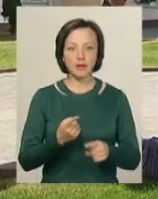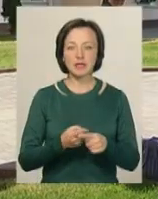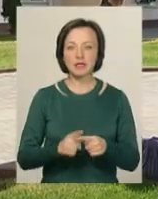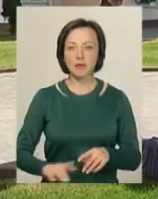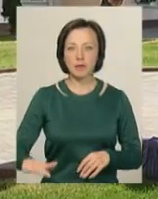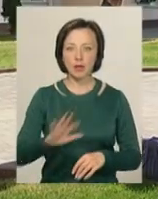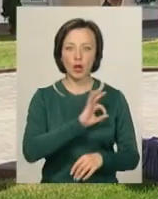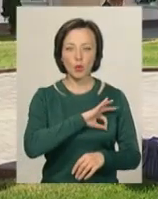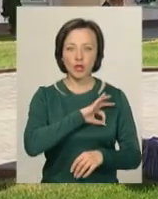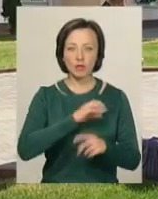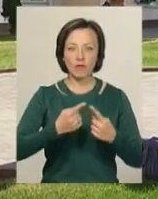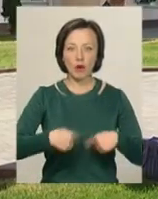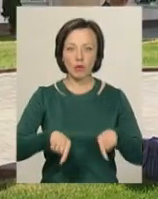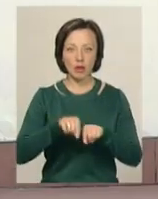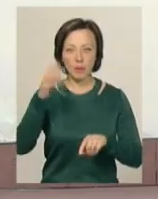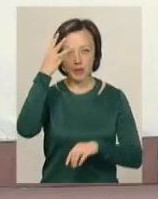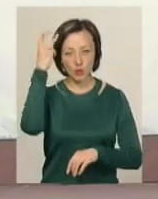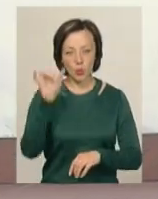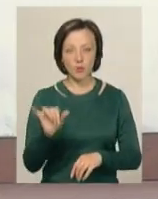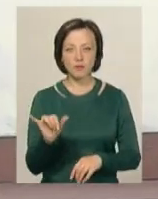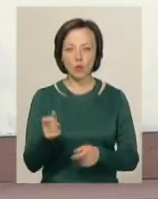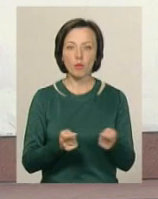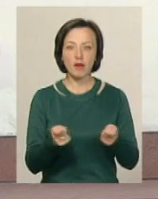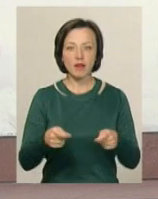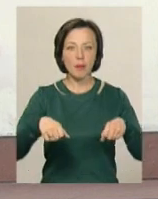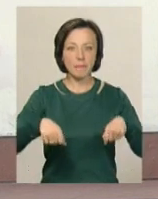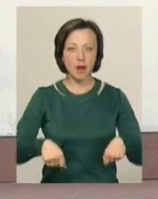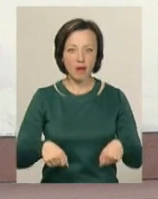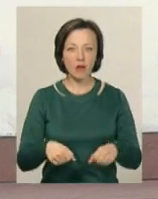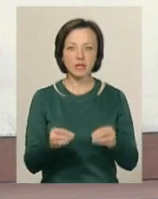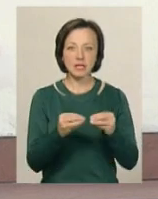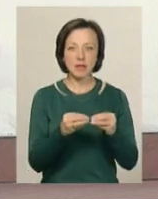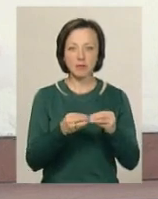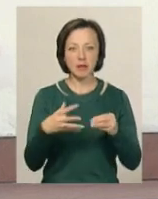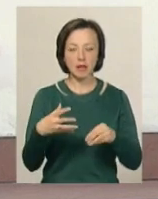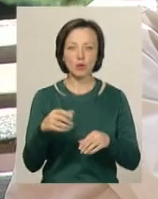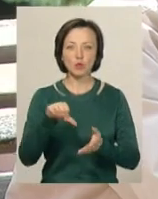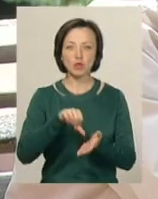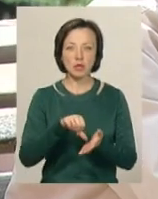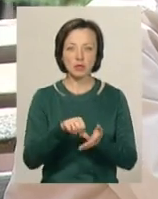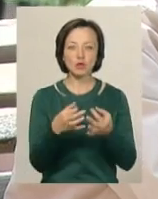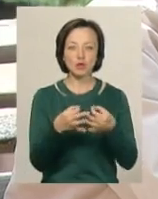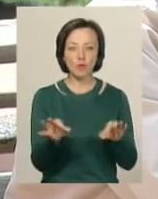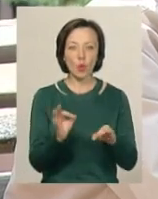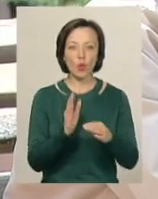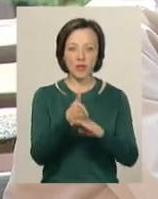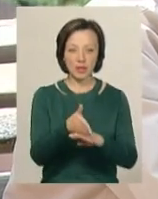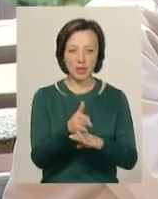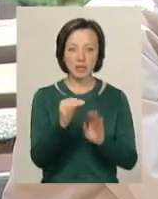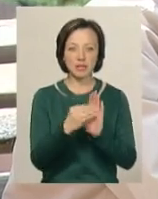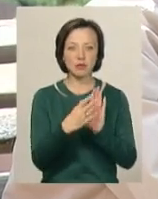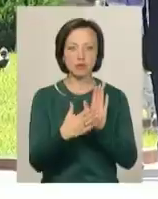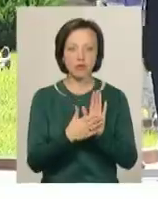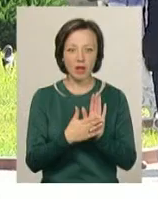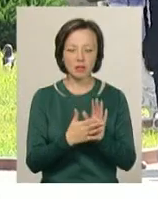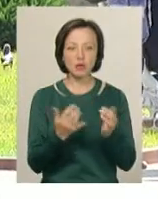приміщення юридичного факультету Хмельницького університету управління та права. О 10:15 учасникам дозволять увійти до нього і